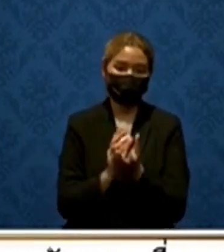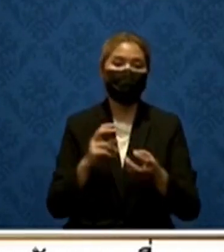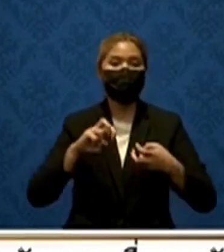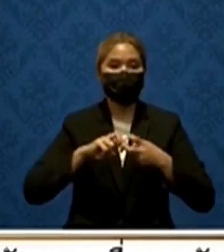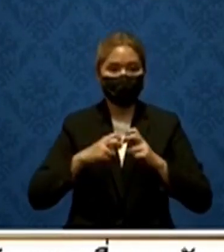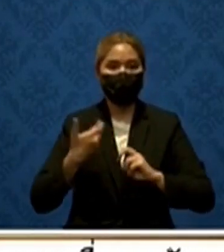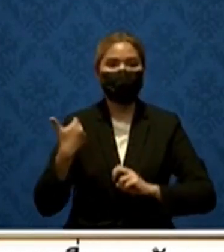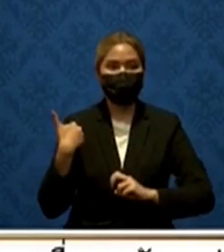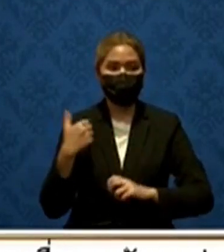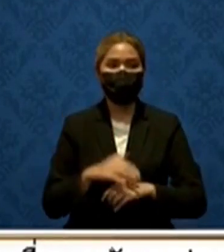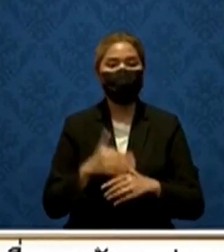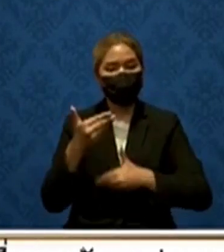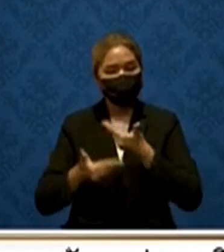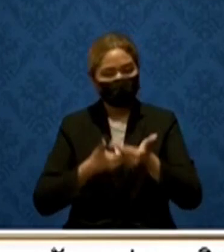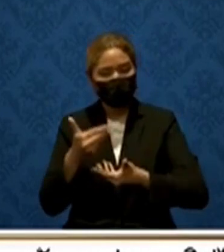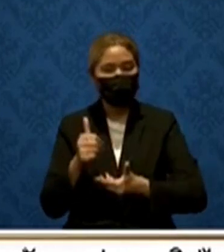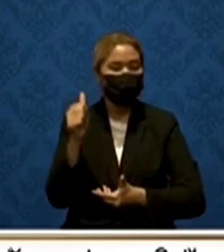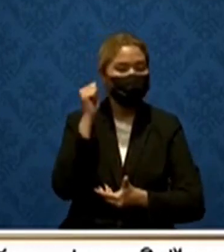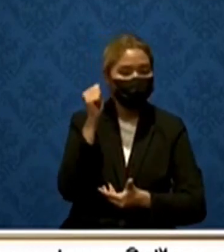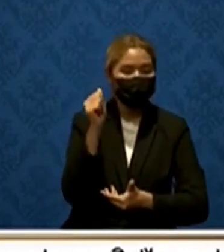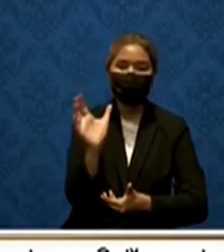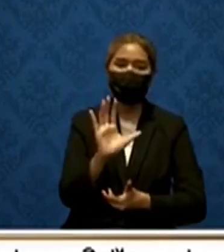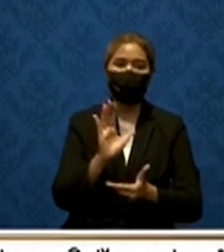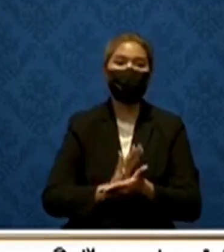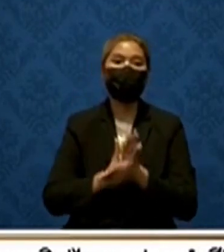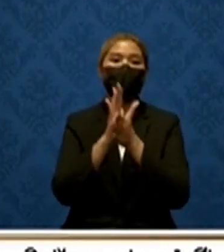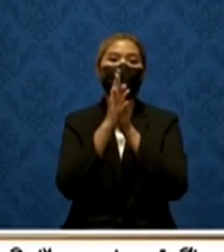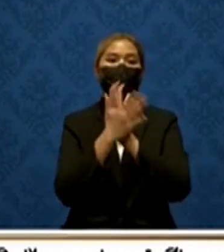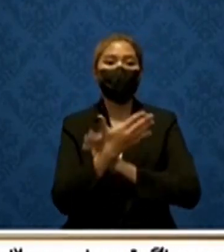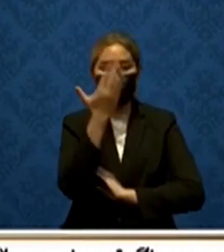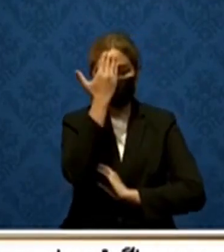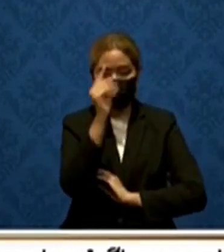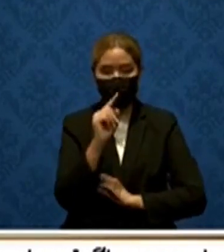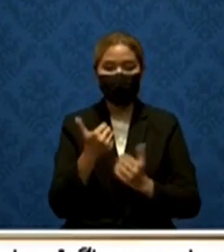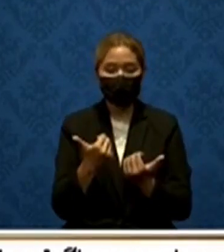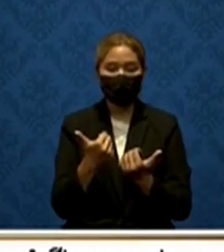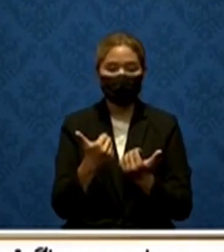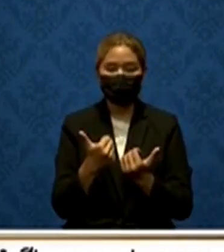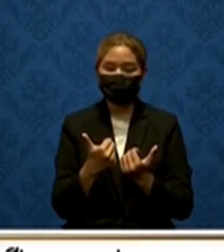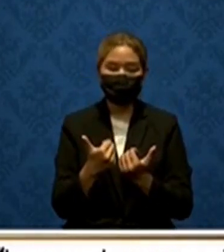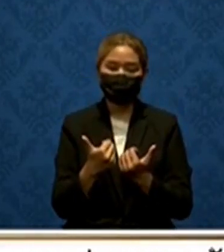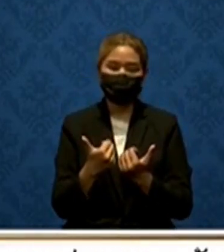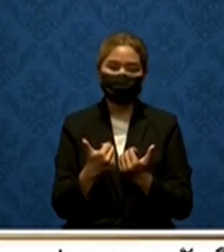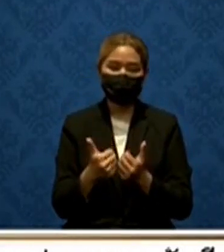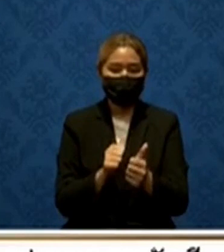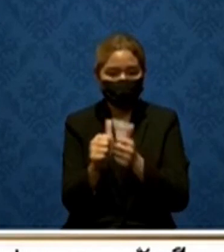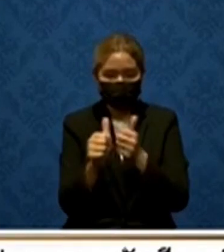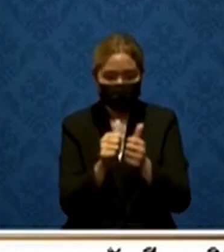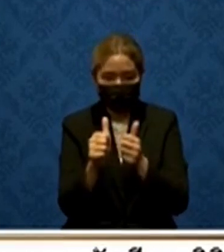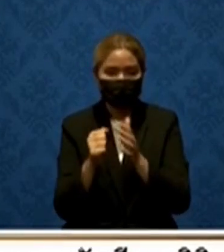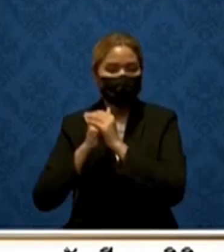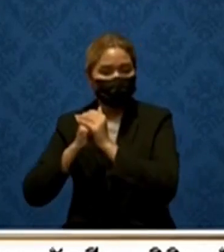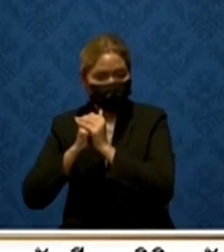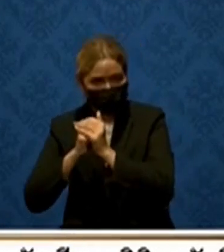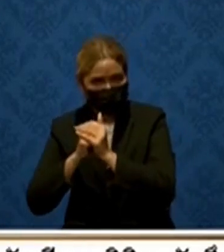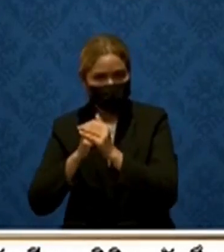เล็ข้าวบ้าง ไม่ใช่ขายแบเดิมเดิมไม่งั้นไม่มทางสู้เวียนนามจีนได้ผมก็ขออนุญาติที่จะกลาบเรีนว่